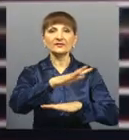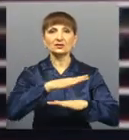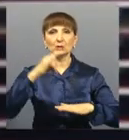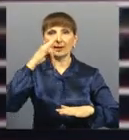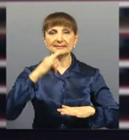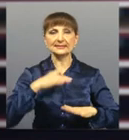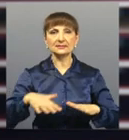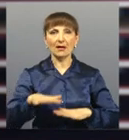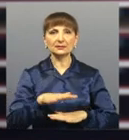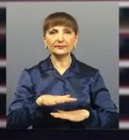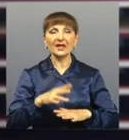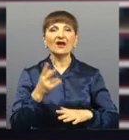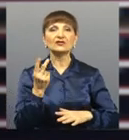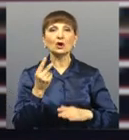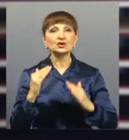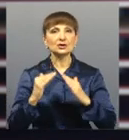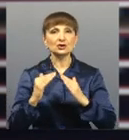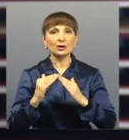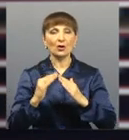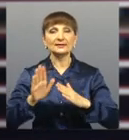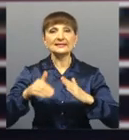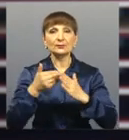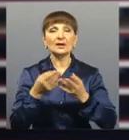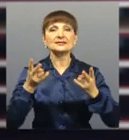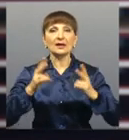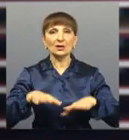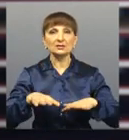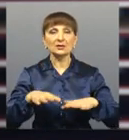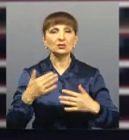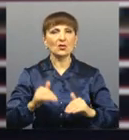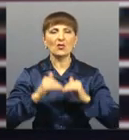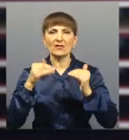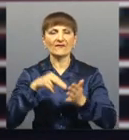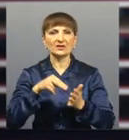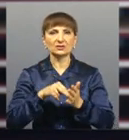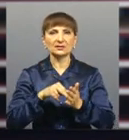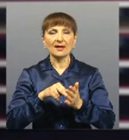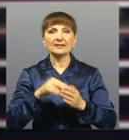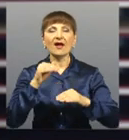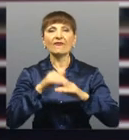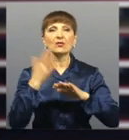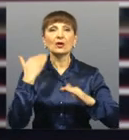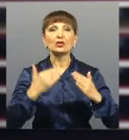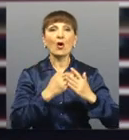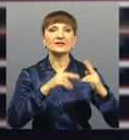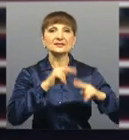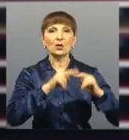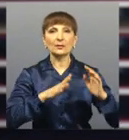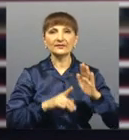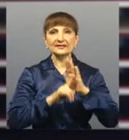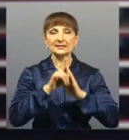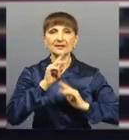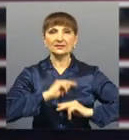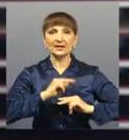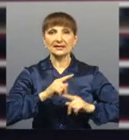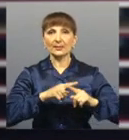всю республику. Вторичная недвижимость до сих пор остается переоцененной на фоне тех самых новостроек, которые были введены в